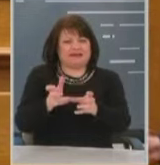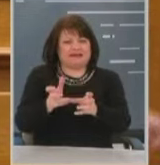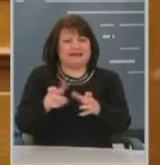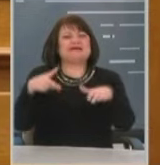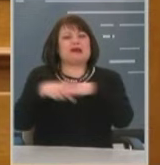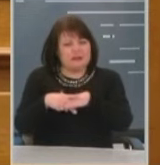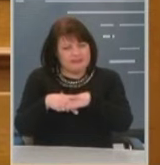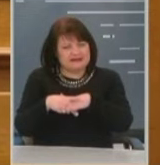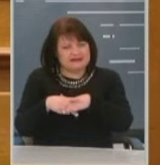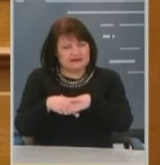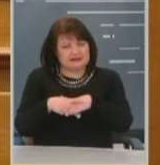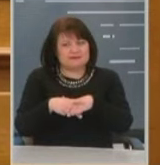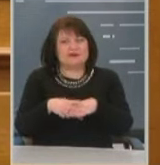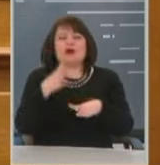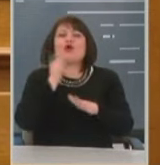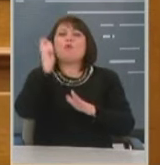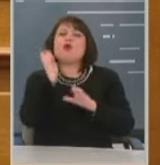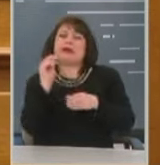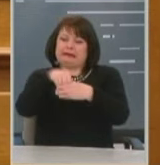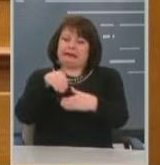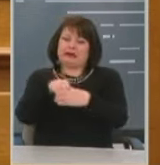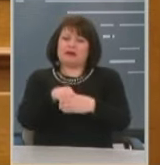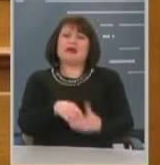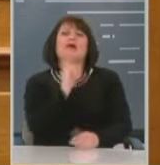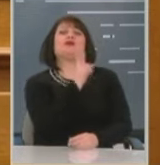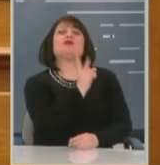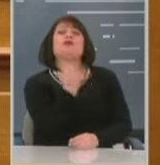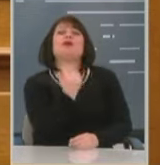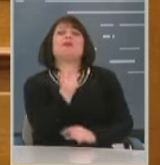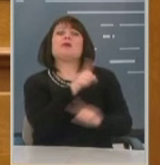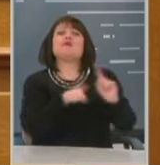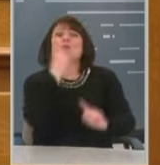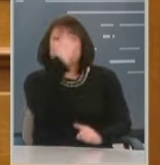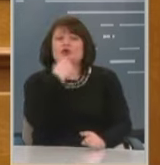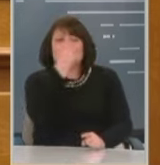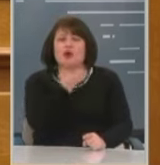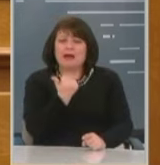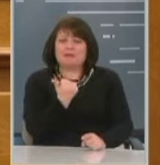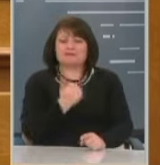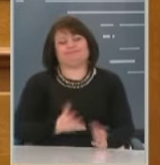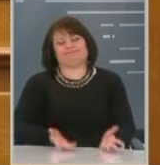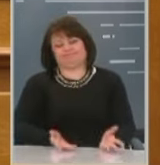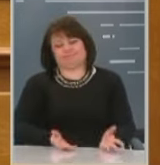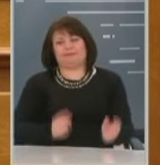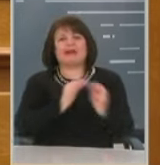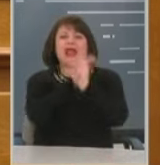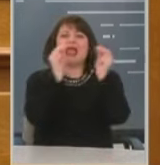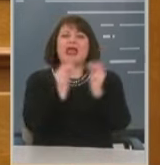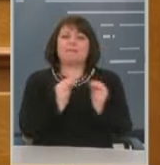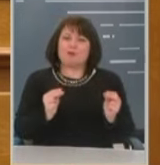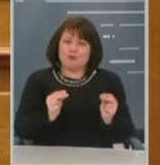τις τράπεζες λόγω της παρέμβασης των πολιτικών, αλλά κατηγορούμενο δεν βρήκαμε. Άρα λοιπόν, πάμε να λούμε